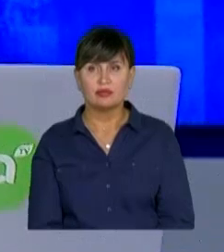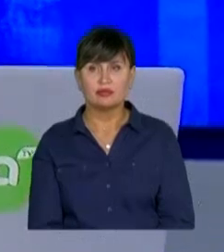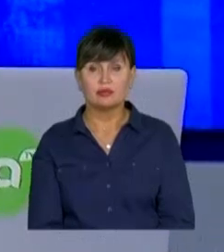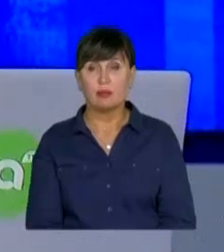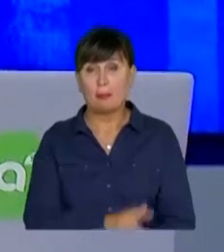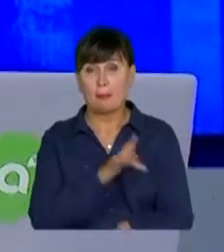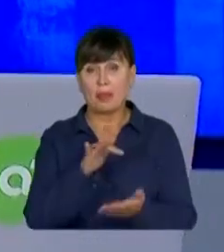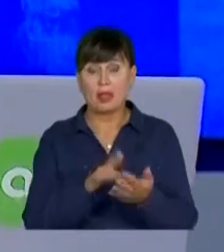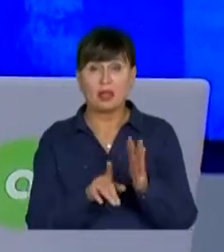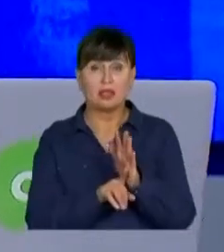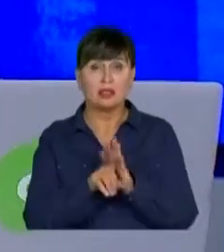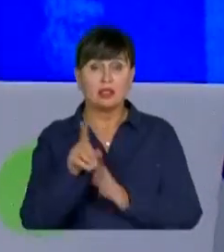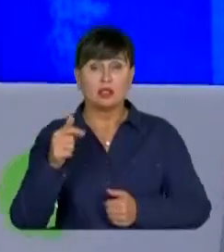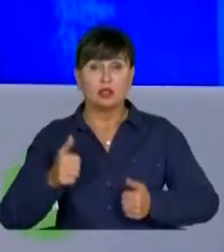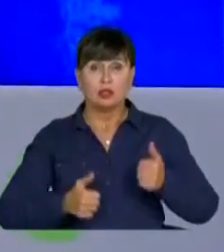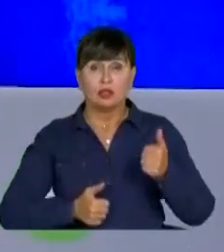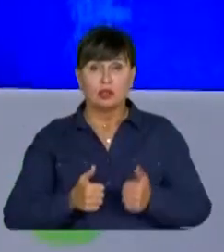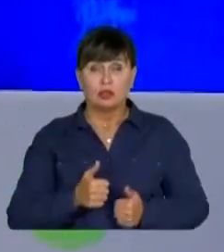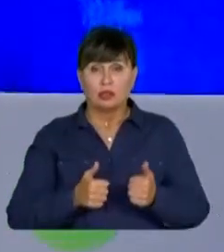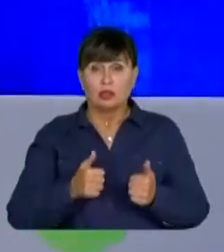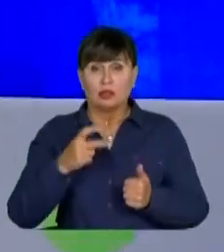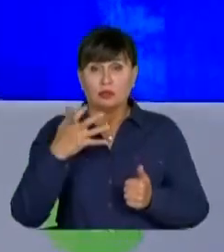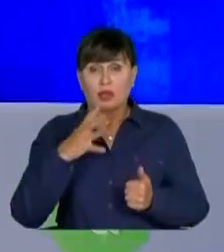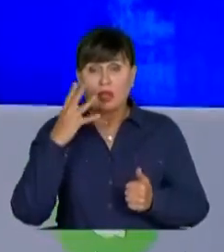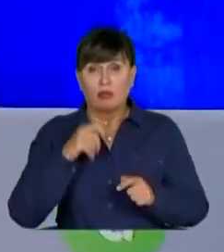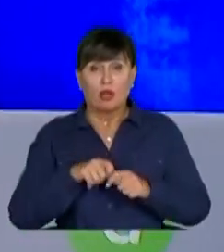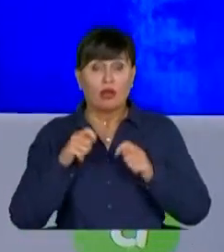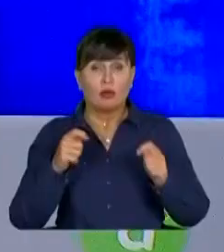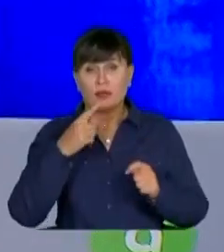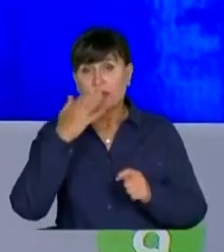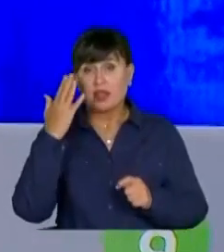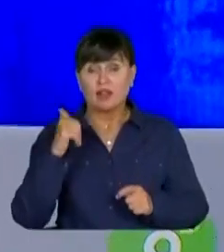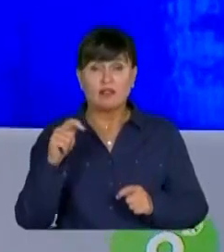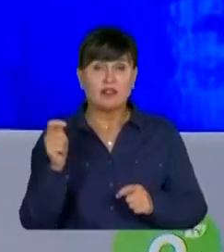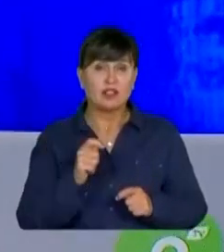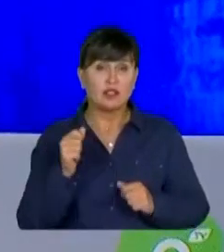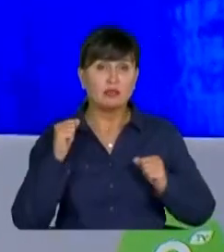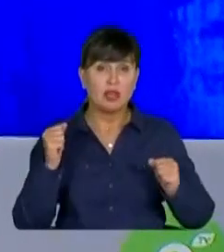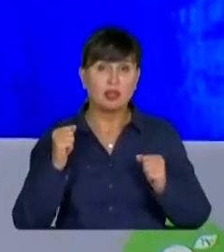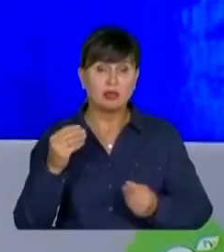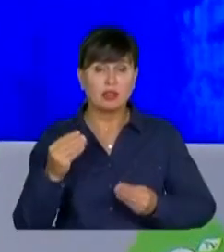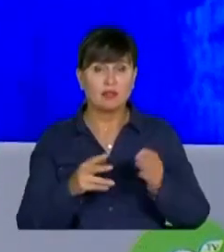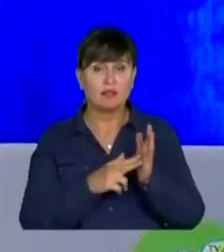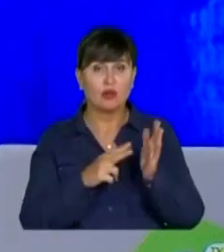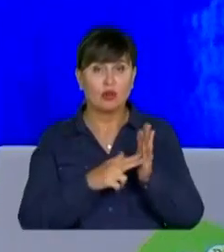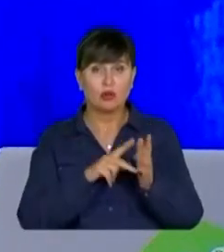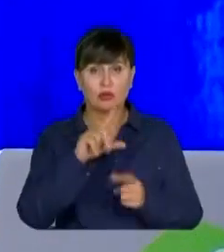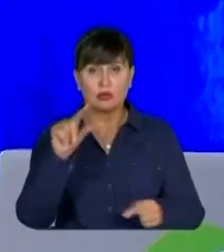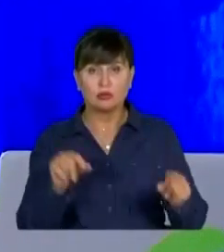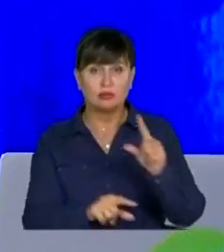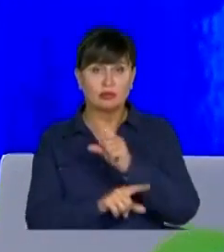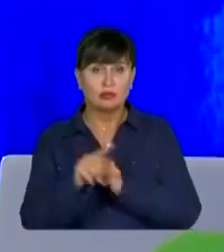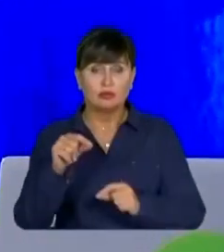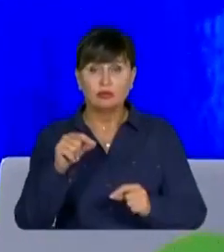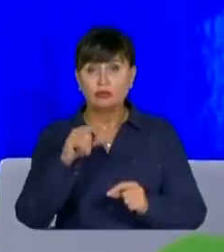В мегаполисе стартовал турнир ATP-250 Алматы Open. В минувшее воскресенье спортсмены сыграли 8 матчей. Среди участников –